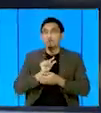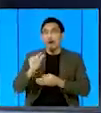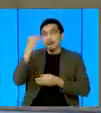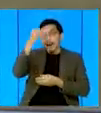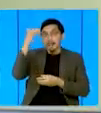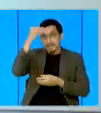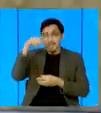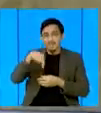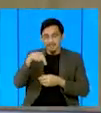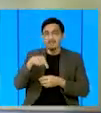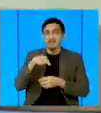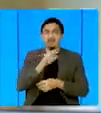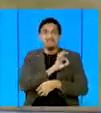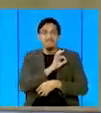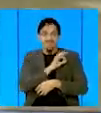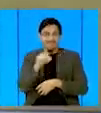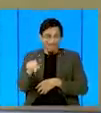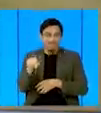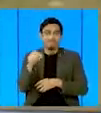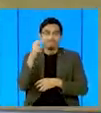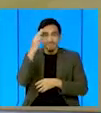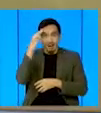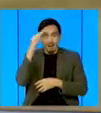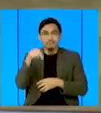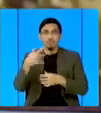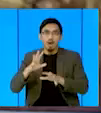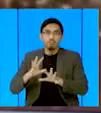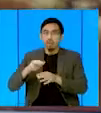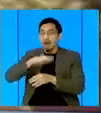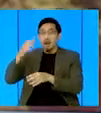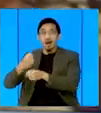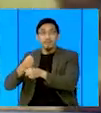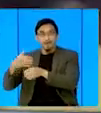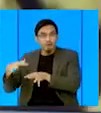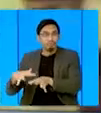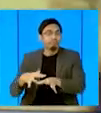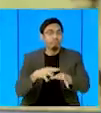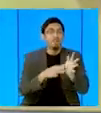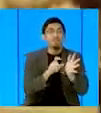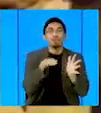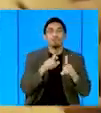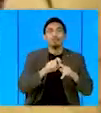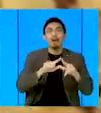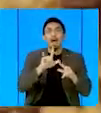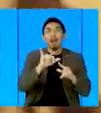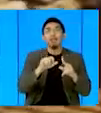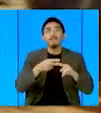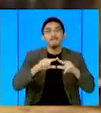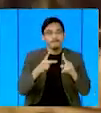Raja Salman bin Abdul Aziz Al Saud mulai meninggalkan Arafah menuju Muzdalifah Sabtu waktu setempat.